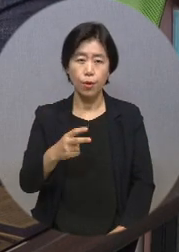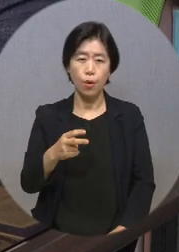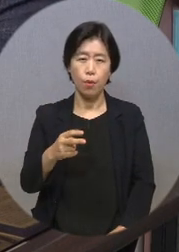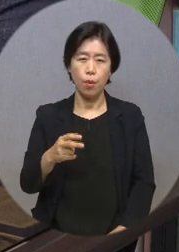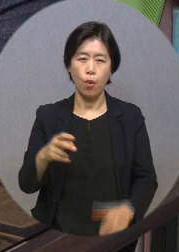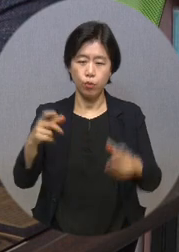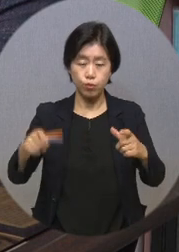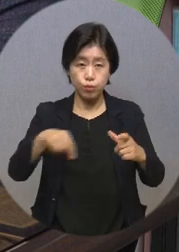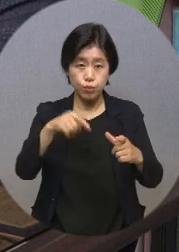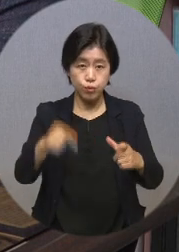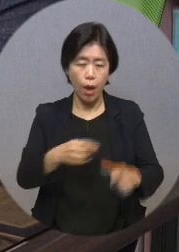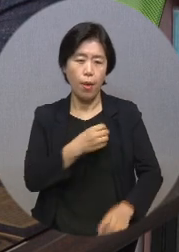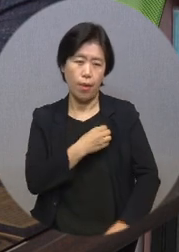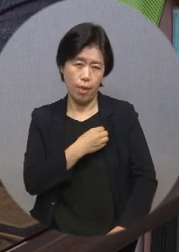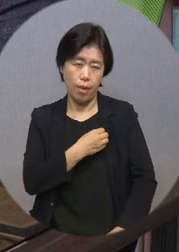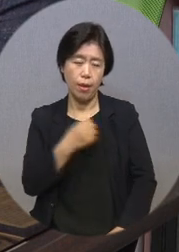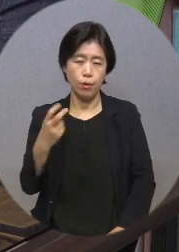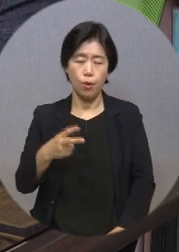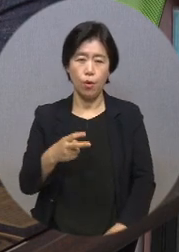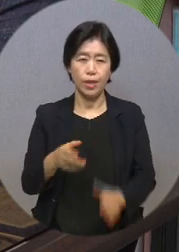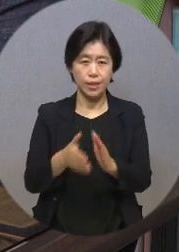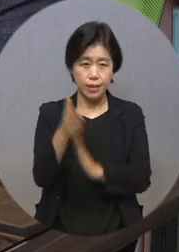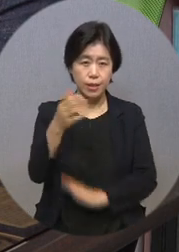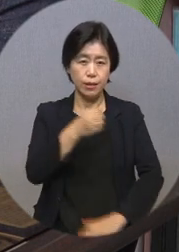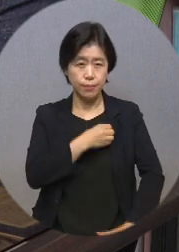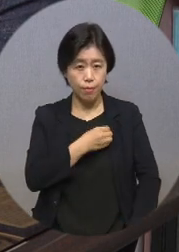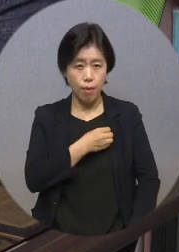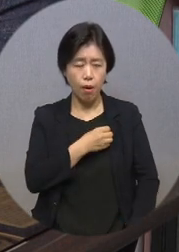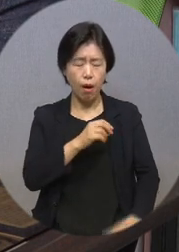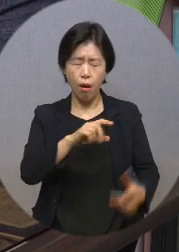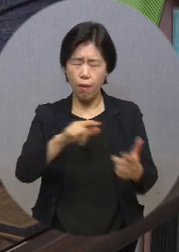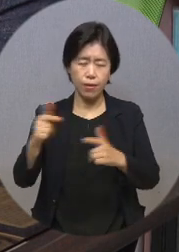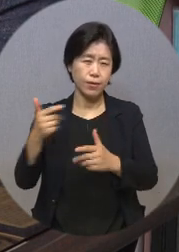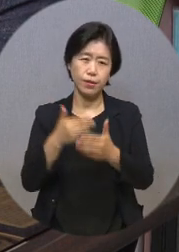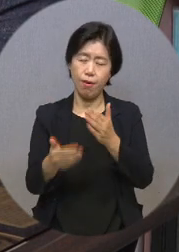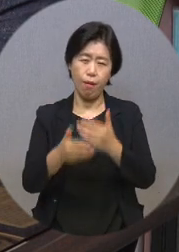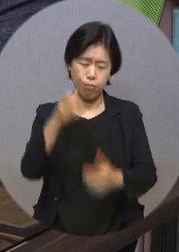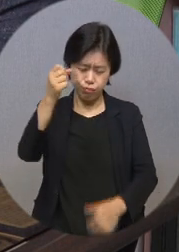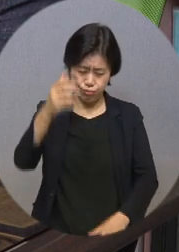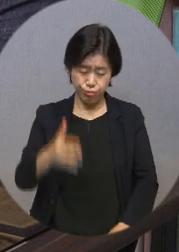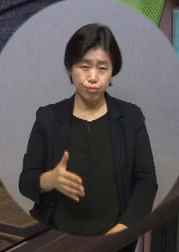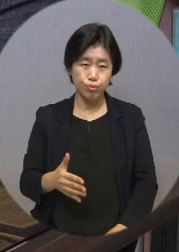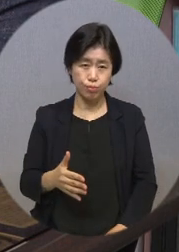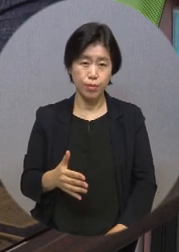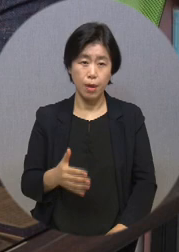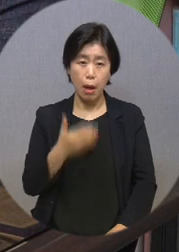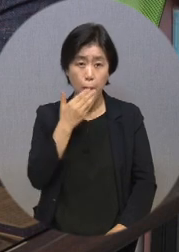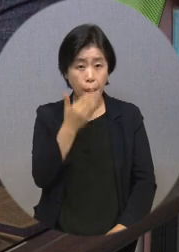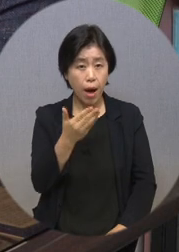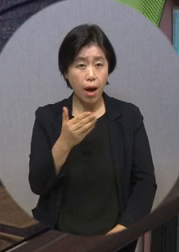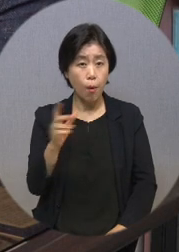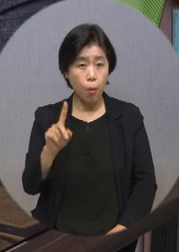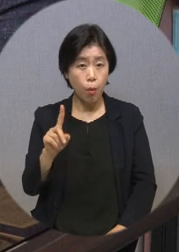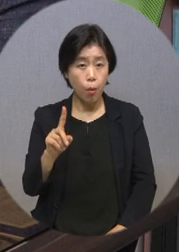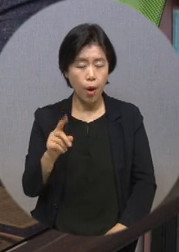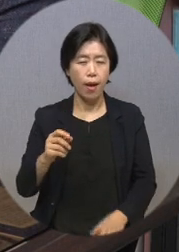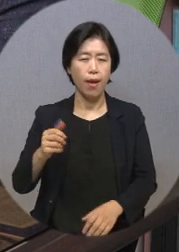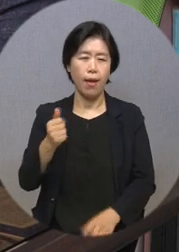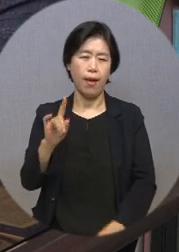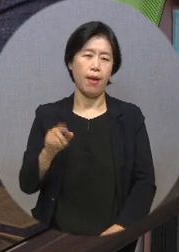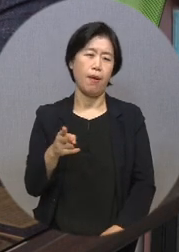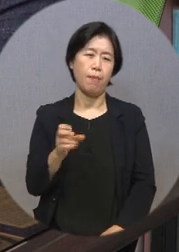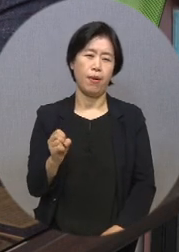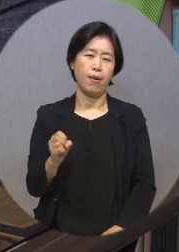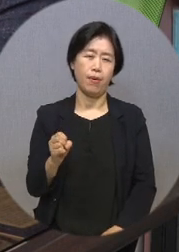행정복지위원장 또 세종시 초대 시의원 뭐 다양한 경험을 쌓게 된 그 근원에는 해병대 출신에 대한 자부심도 한몫을